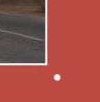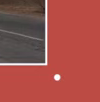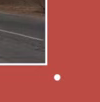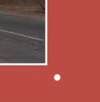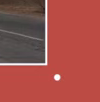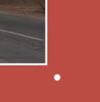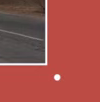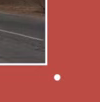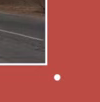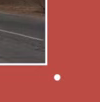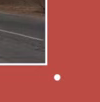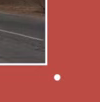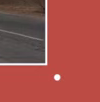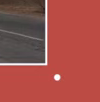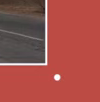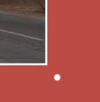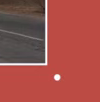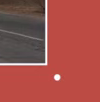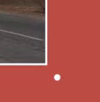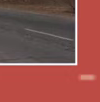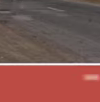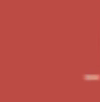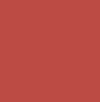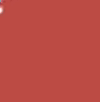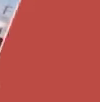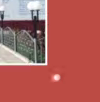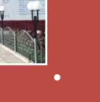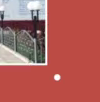Сырдарияда күндіз 27, түнде 16 градус түнден жоғары.